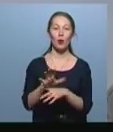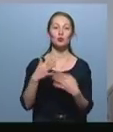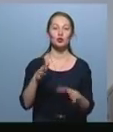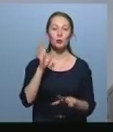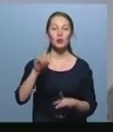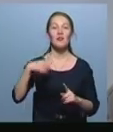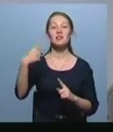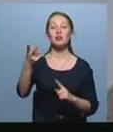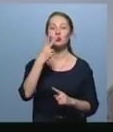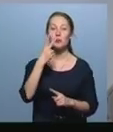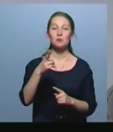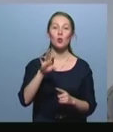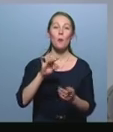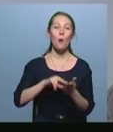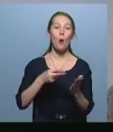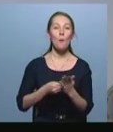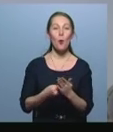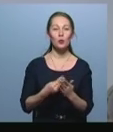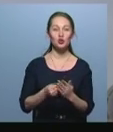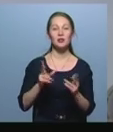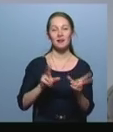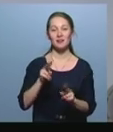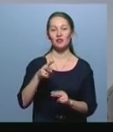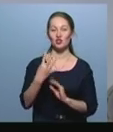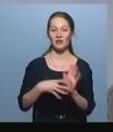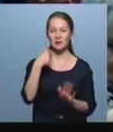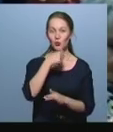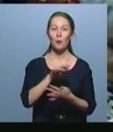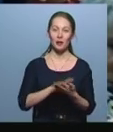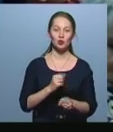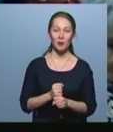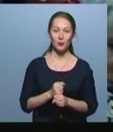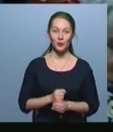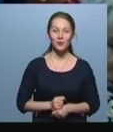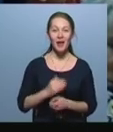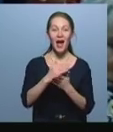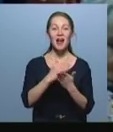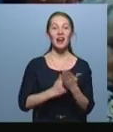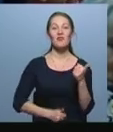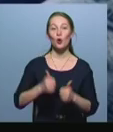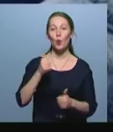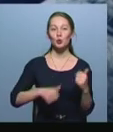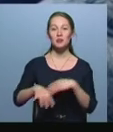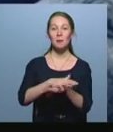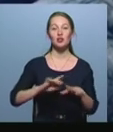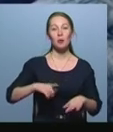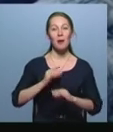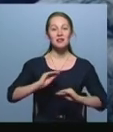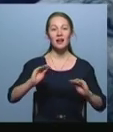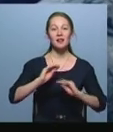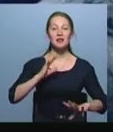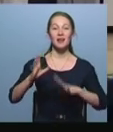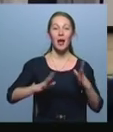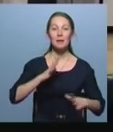будет это по бюджету. Я надеюсь, в 2019 году продолжим эту работу. График конкурсных площадок, мастер-классов, репетиций в